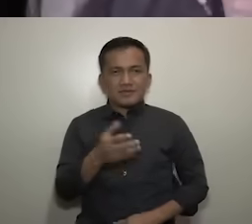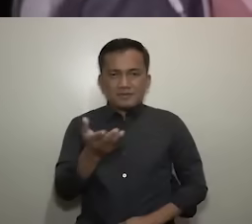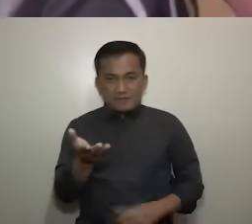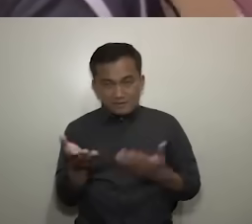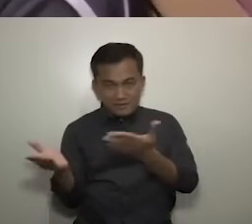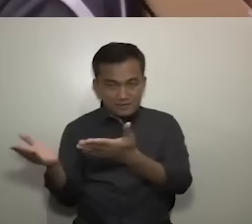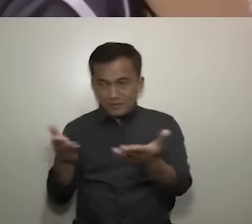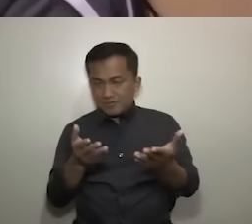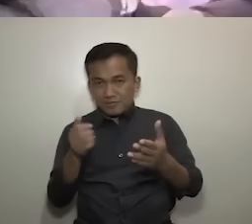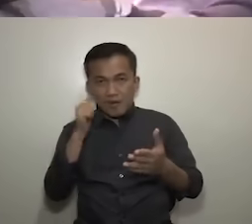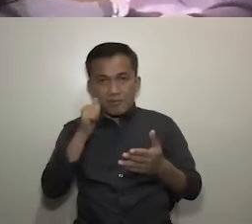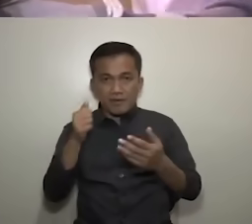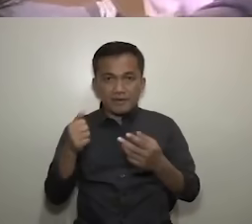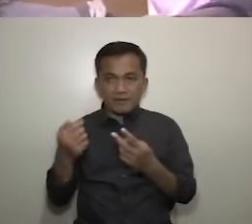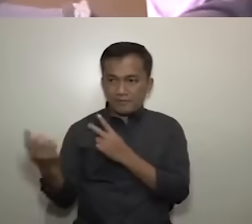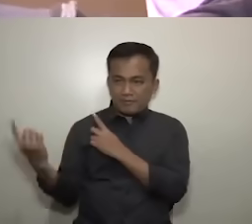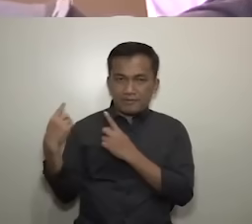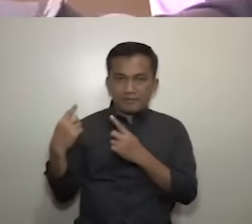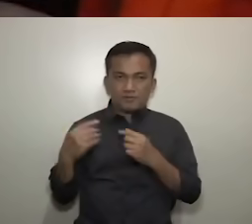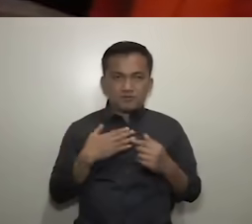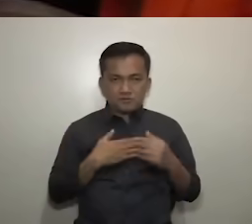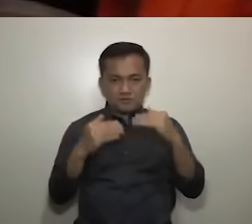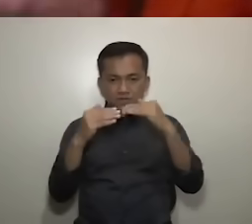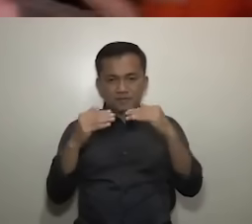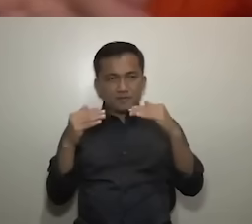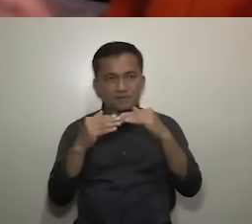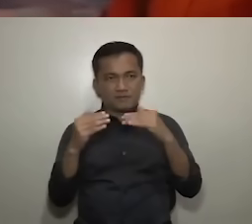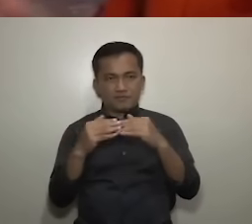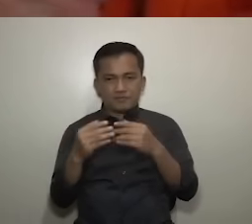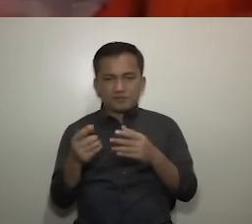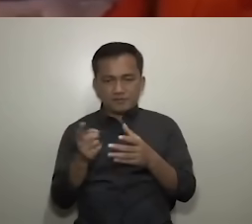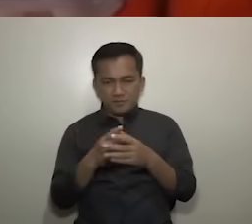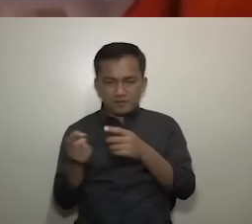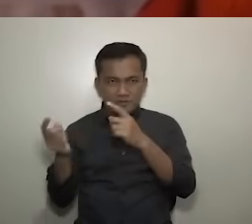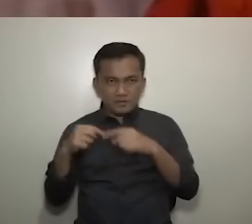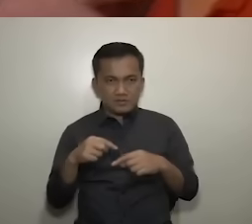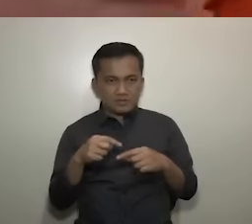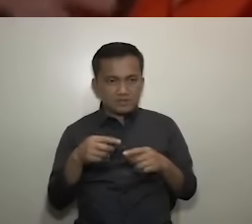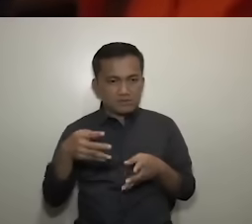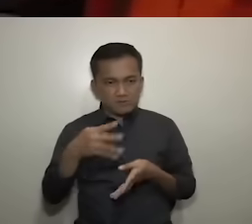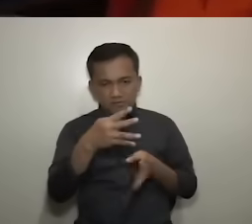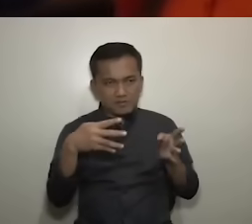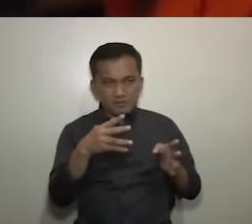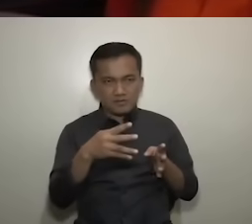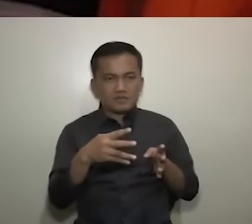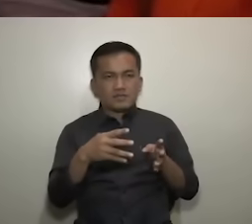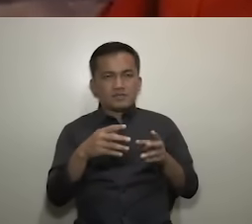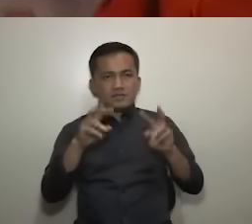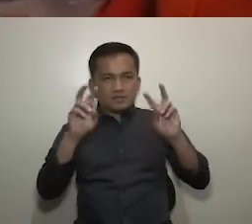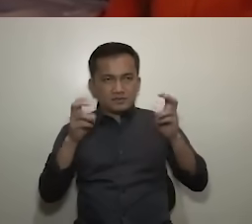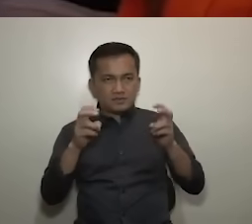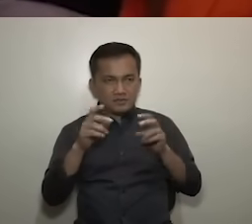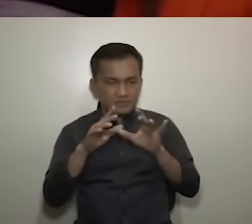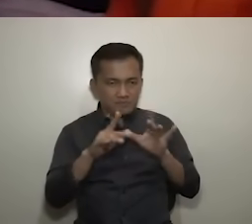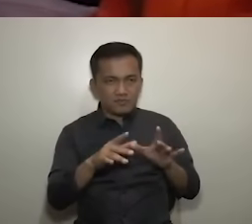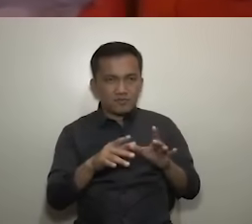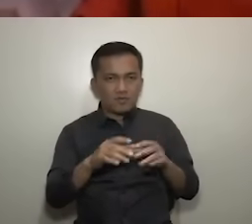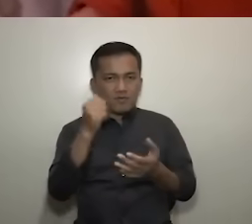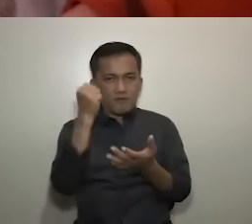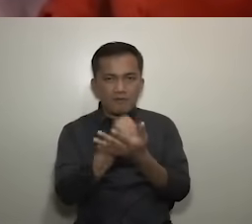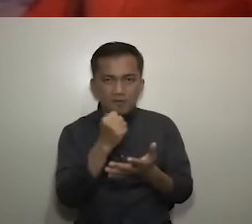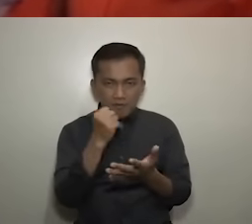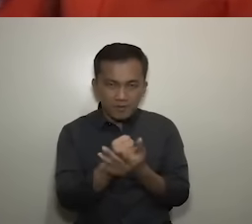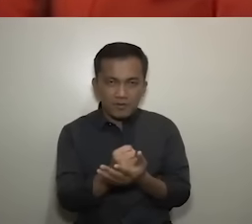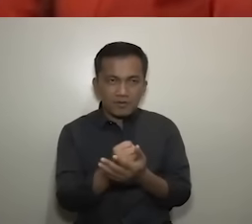sir, ha? Mga babae ito. Gusto kong maging pair. Nung unang pumunta ka rito, siya ang binabash. Tinatawag siya malandi, tinatawag siya